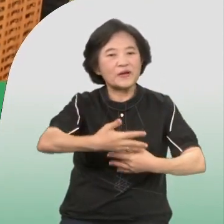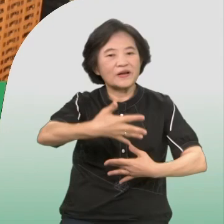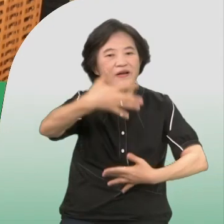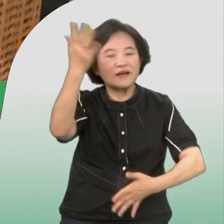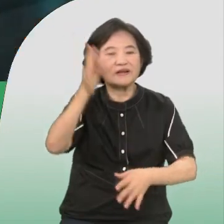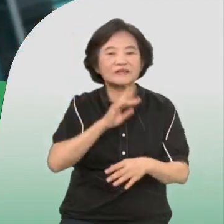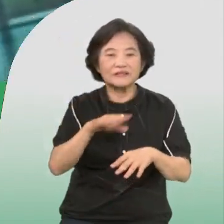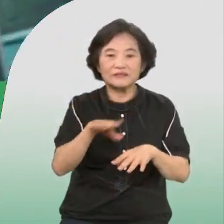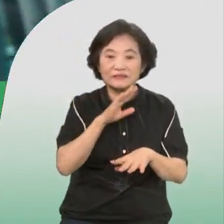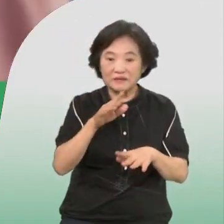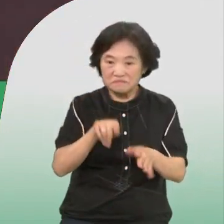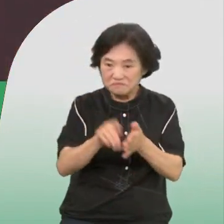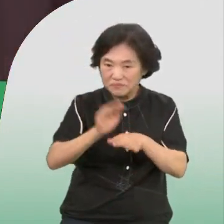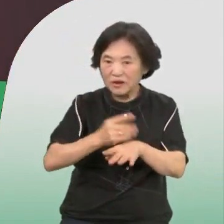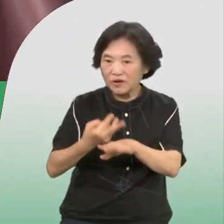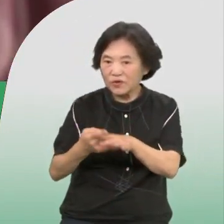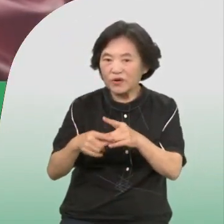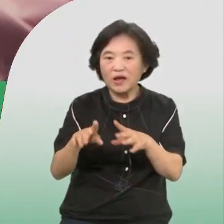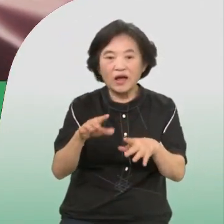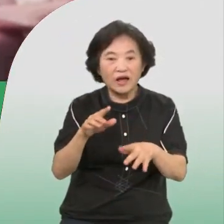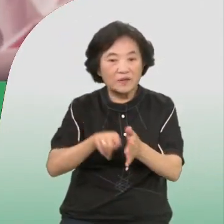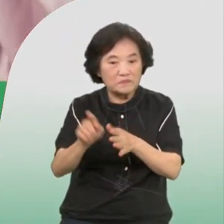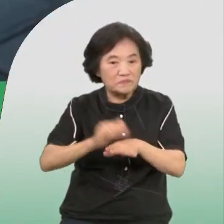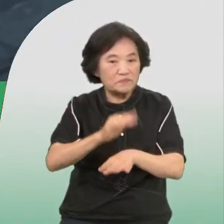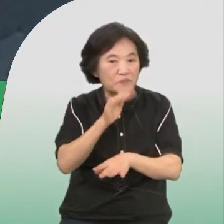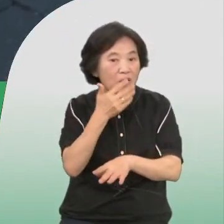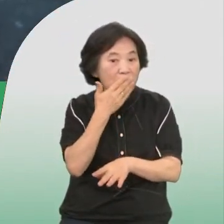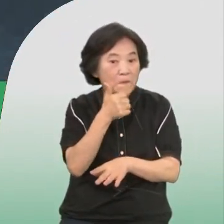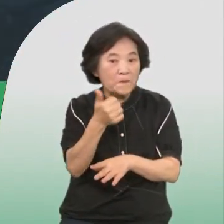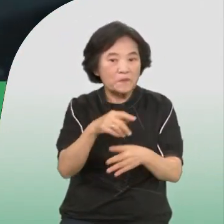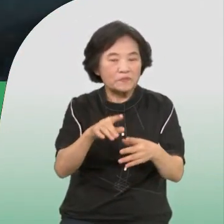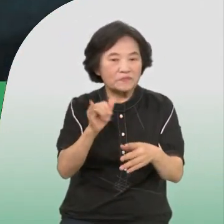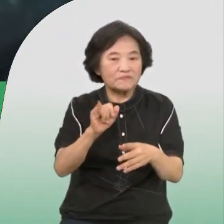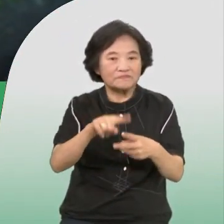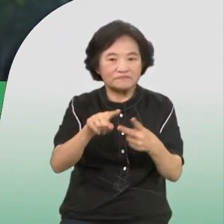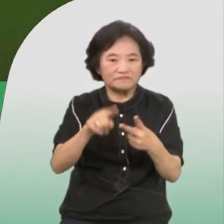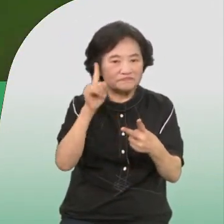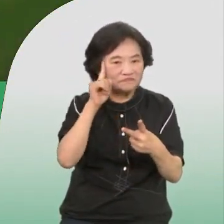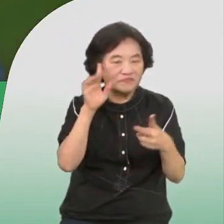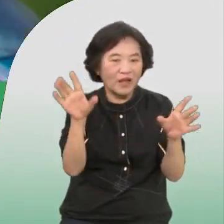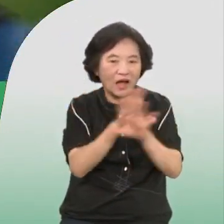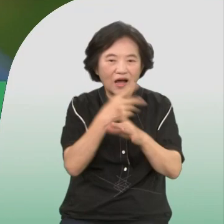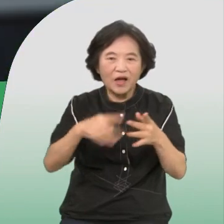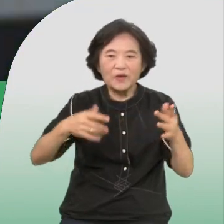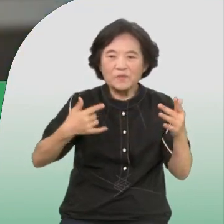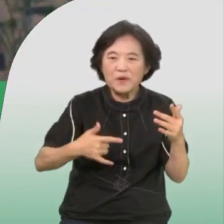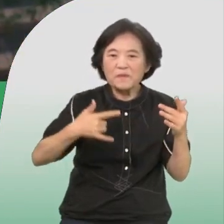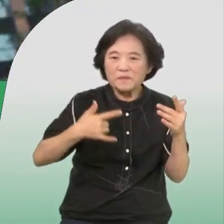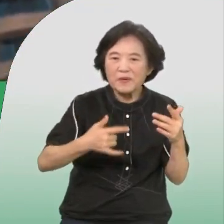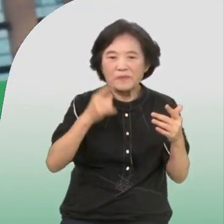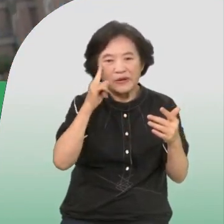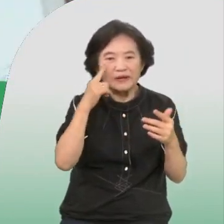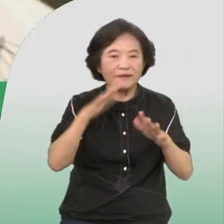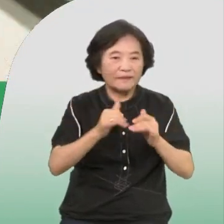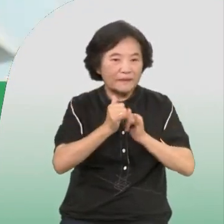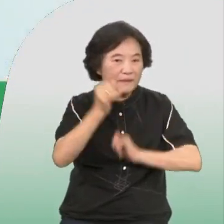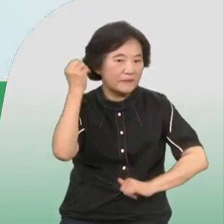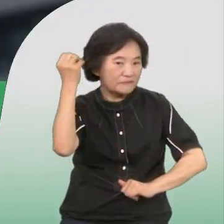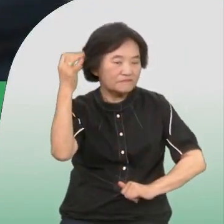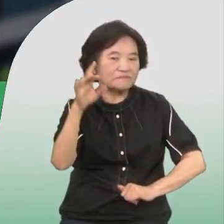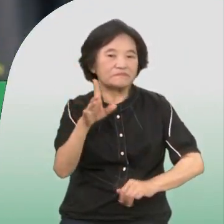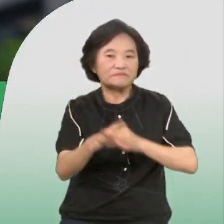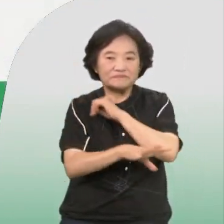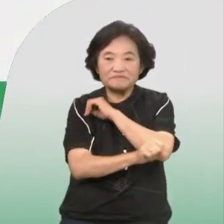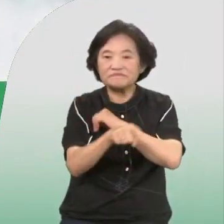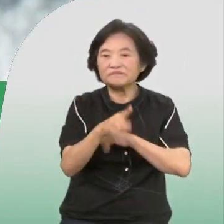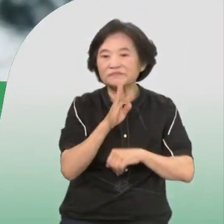做创作人，还老金曲歌后彭家辉介绍新秀亚皮强下表演，用现代流行摇滚来做主